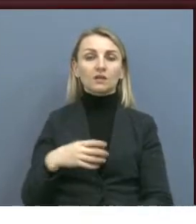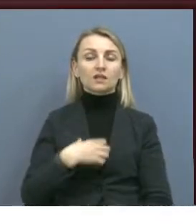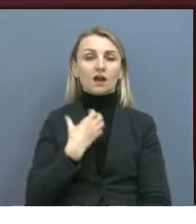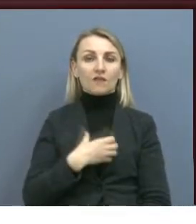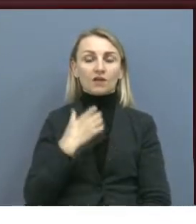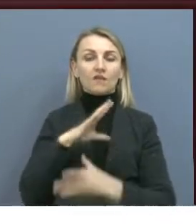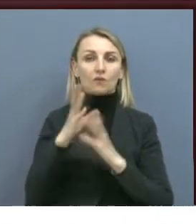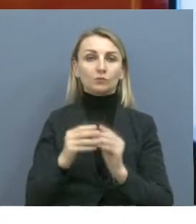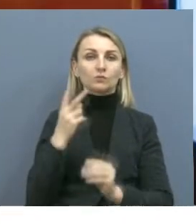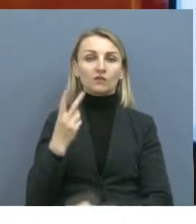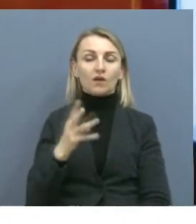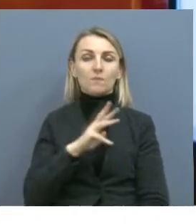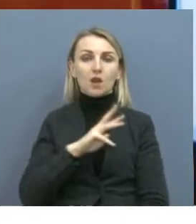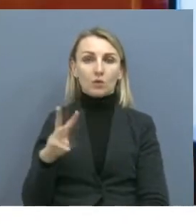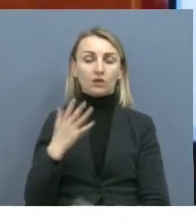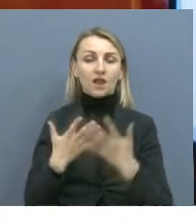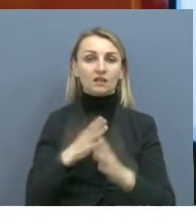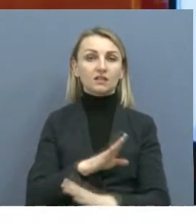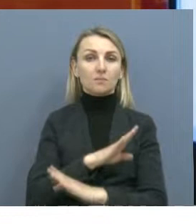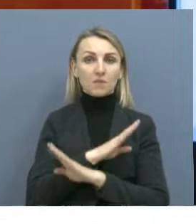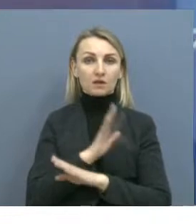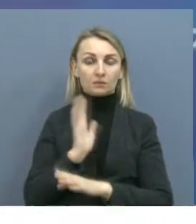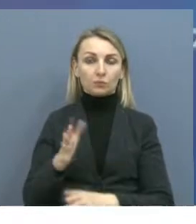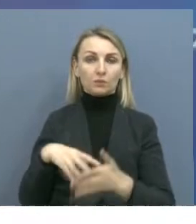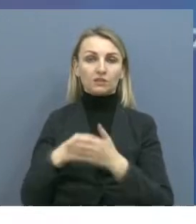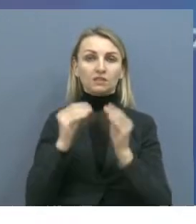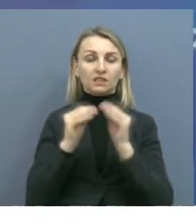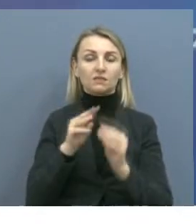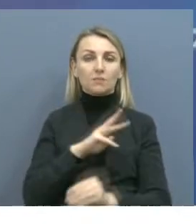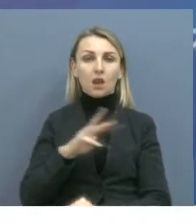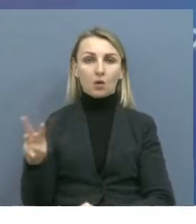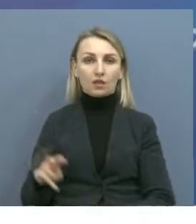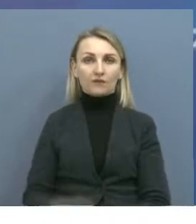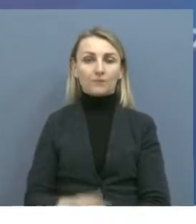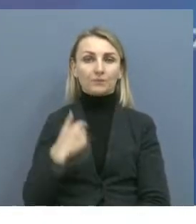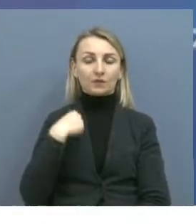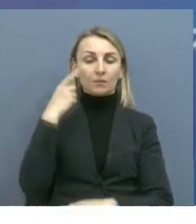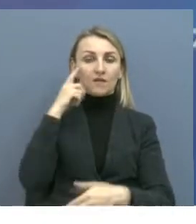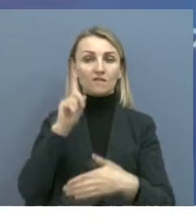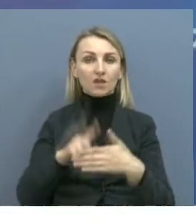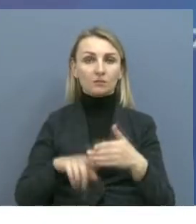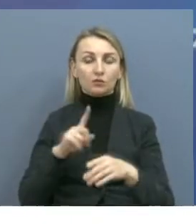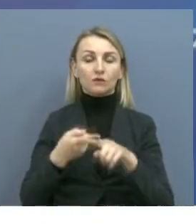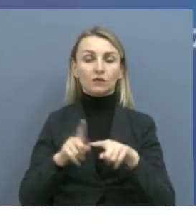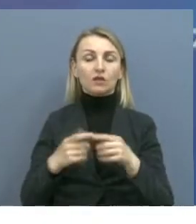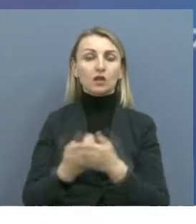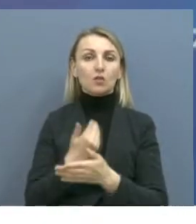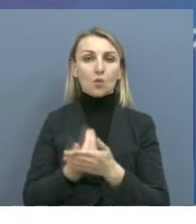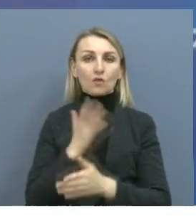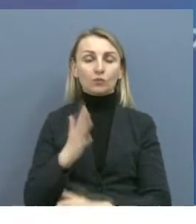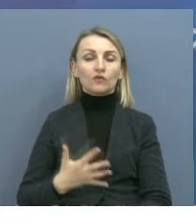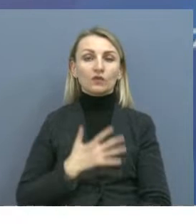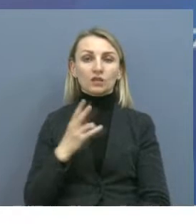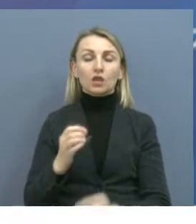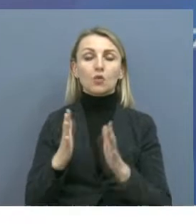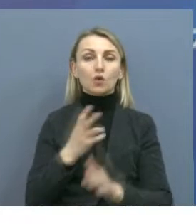2 миллиона тенге. В случае смерти 10 миллионов тенге. Мы верим, что эта новость вдохновит не только врачей, но и